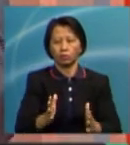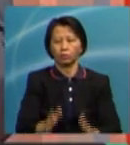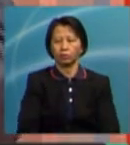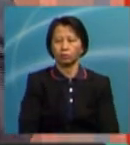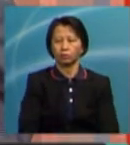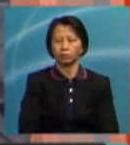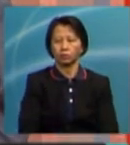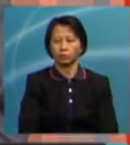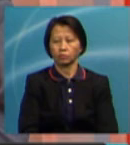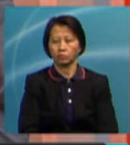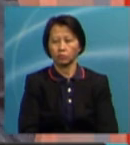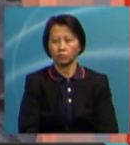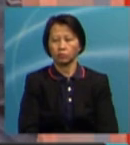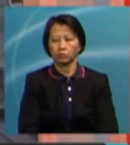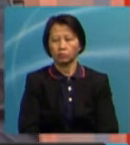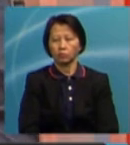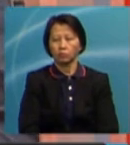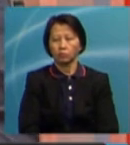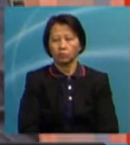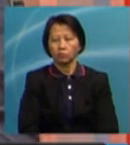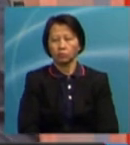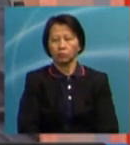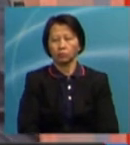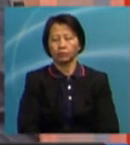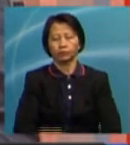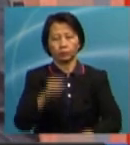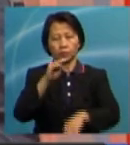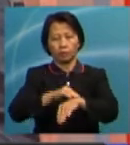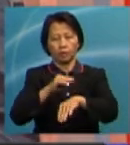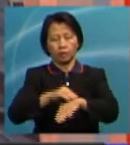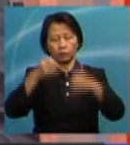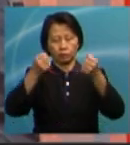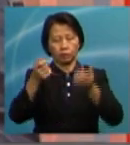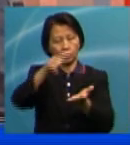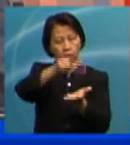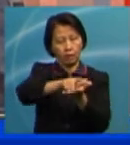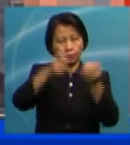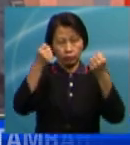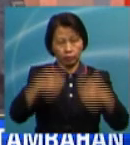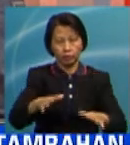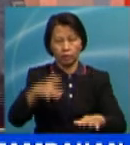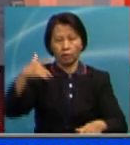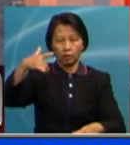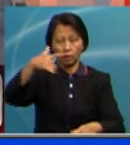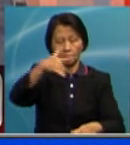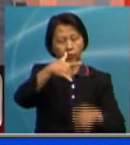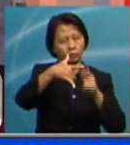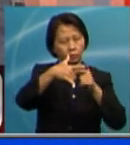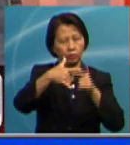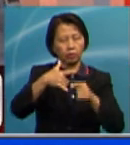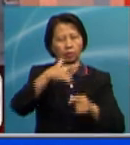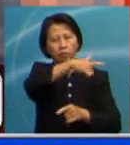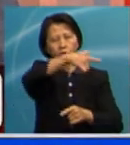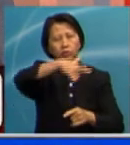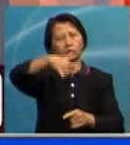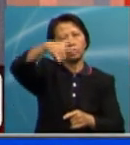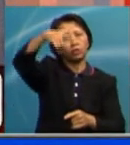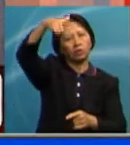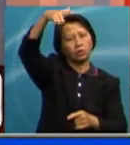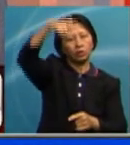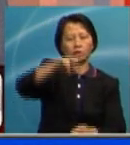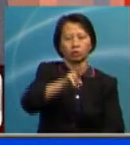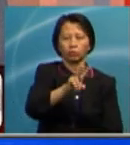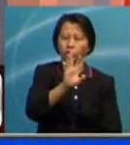terbang hilang di masa dia hilang dilaporkan hilang pesawat juga dilaporkan terbang ketinggian